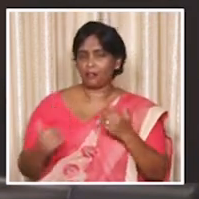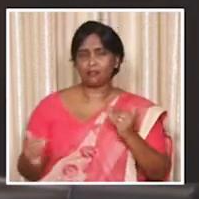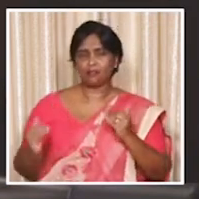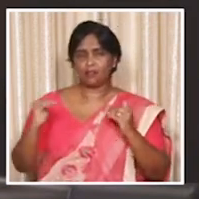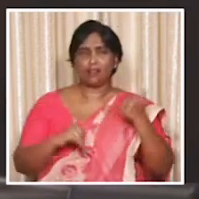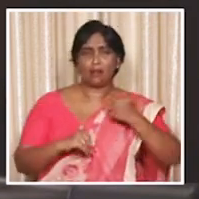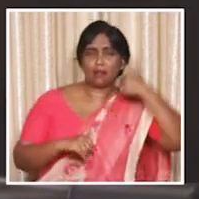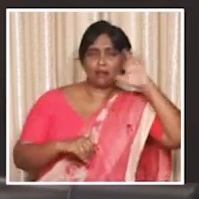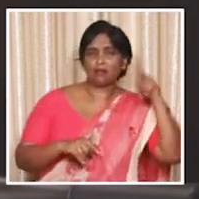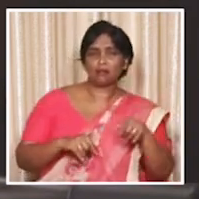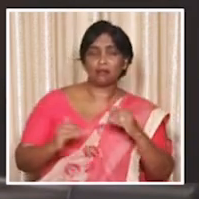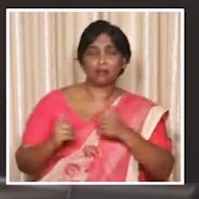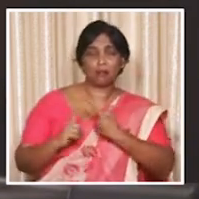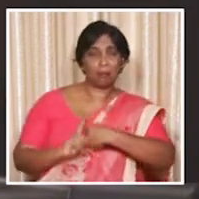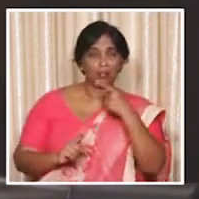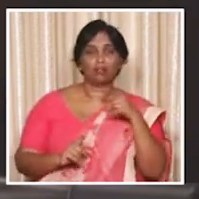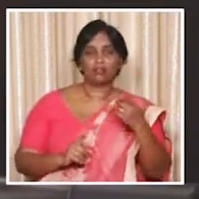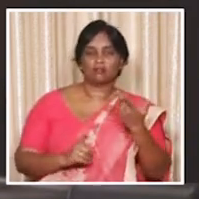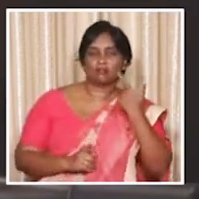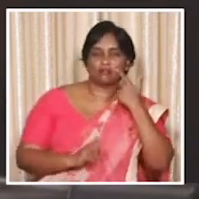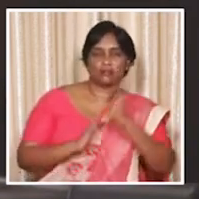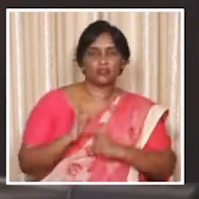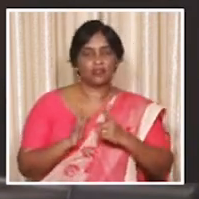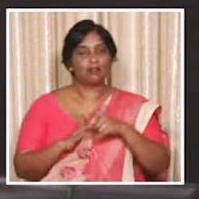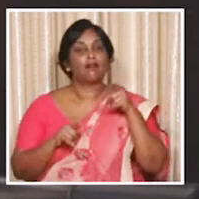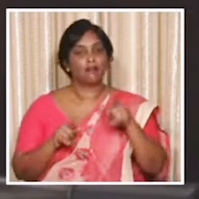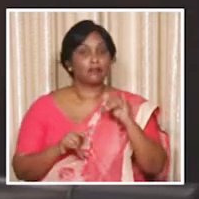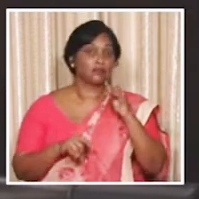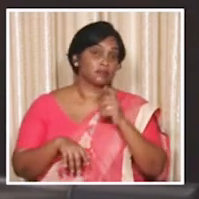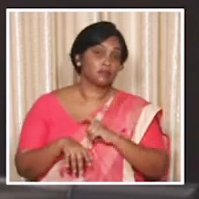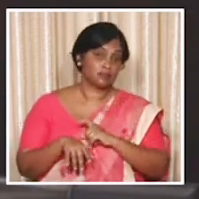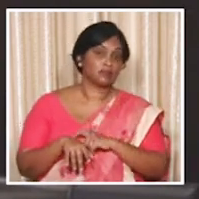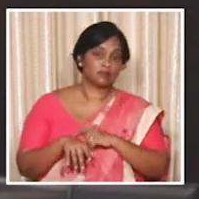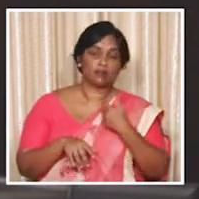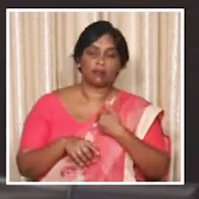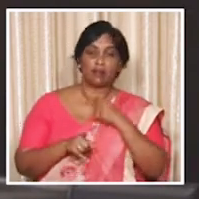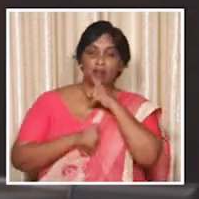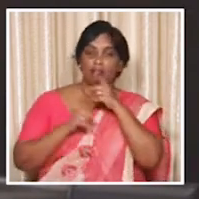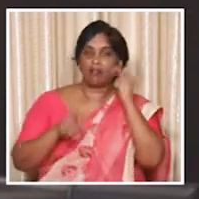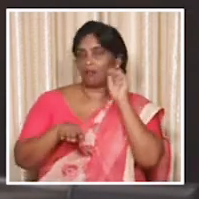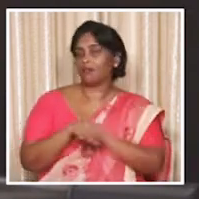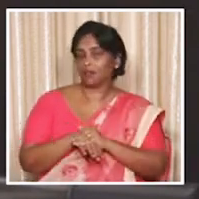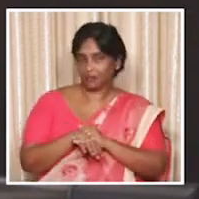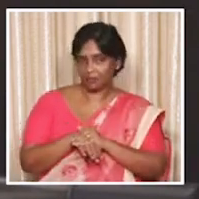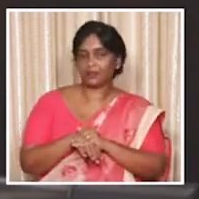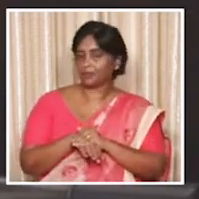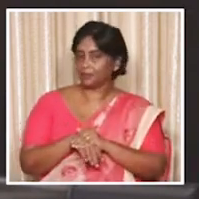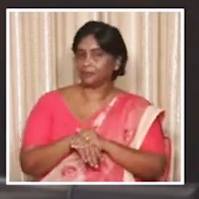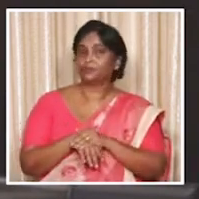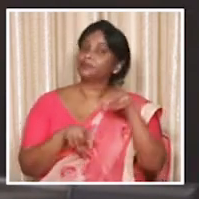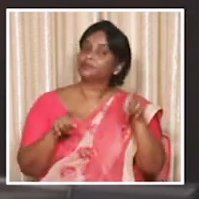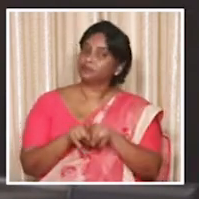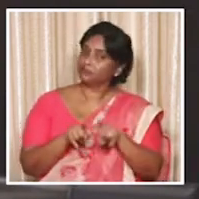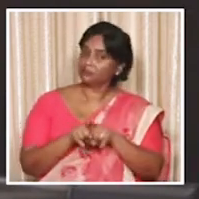පත්වීම, අලුත් ක්‍රීඩකයෝ ලෙජන්ඩ්ස්ලා බවට පත්වීම දරා ගන්න බැරි තත්ත්වයන් තියෙන බවත් සමහර වෙලාවට අපට මේ කතාබහේදී අනාවරණය වුණා. ඒ